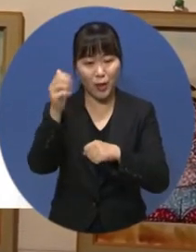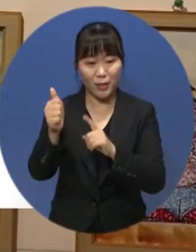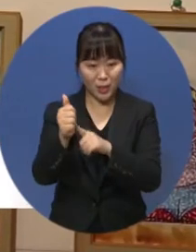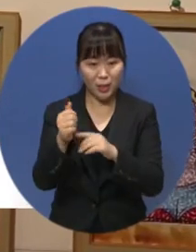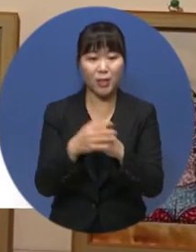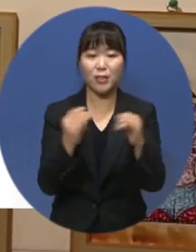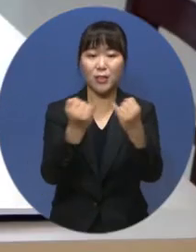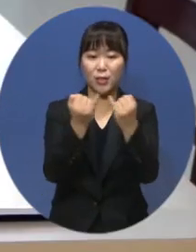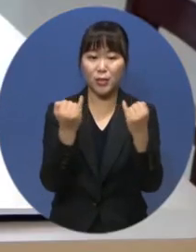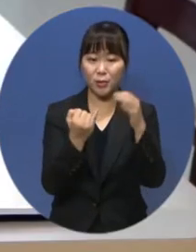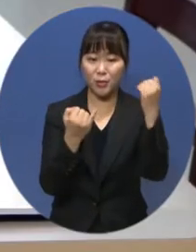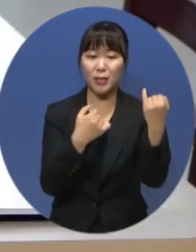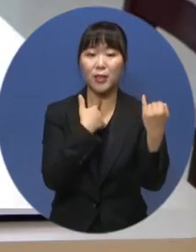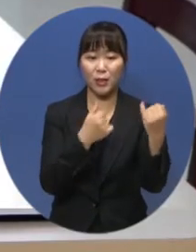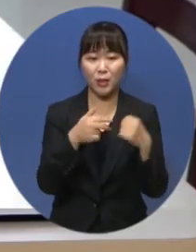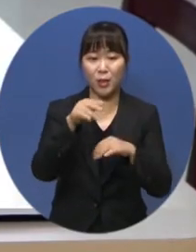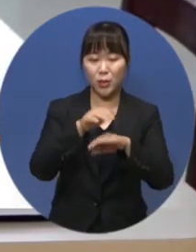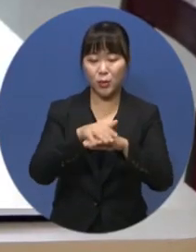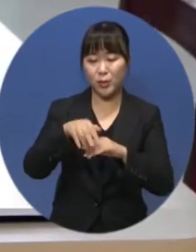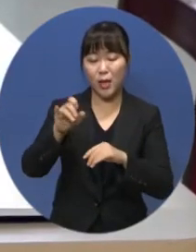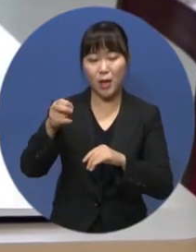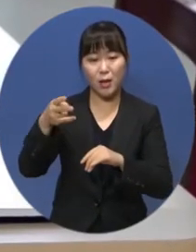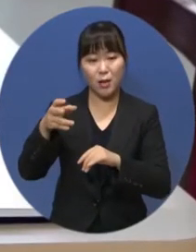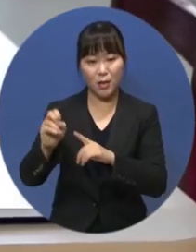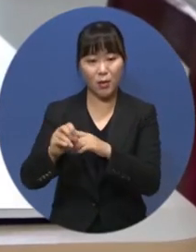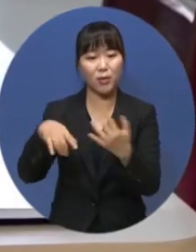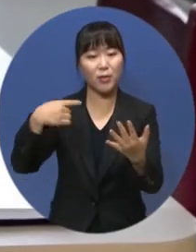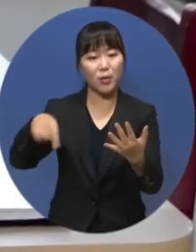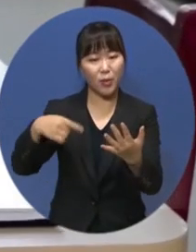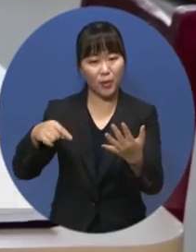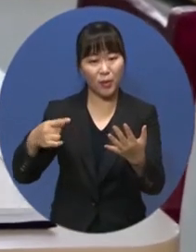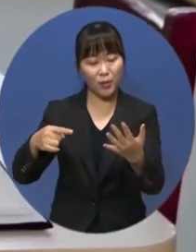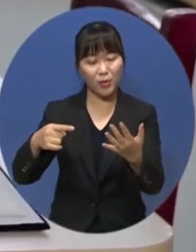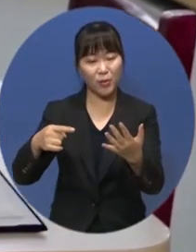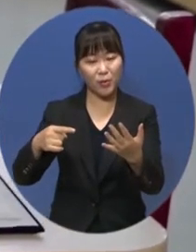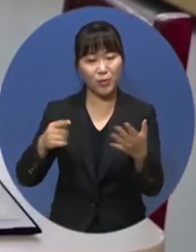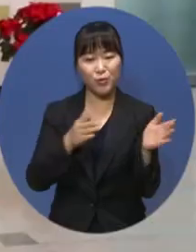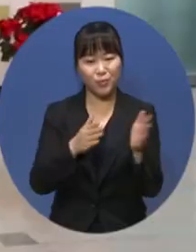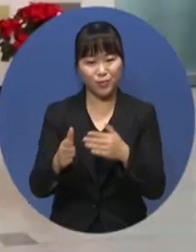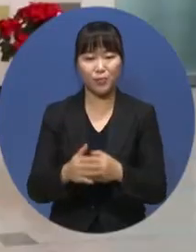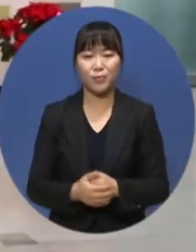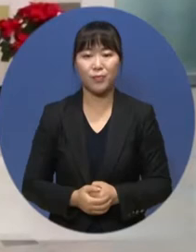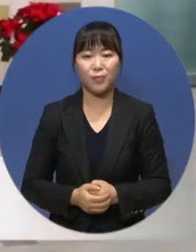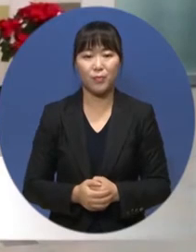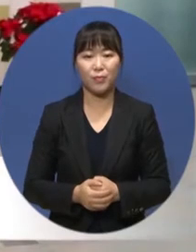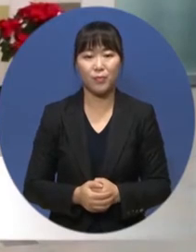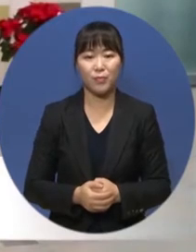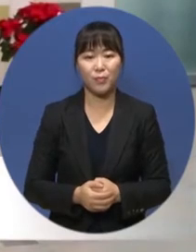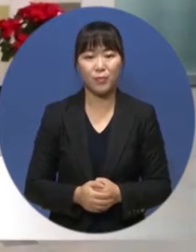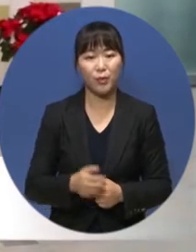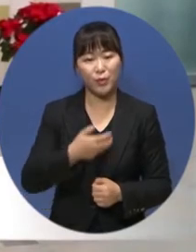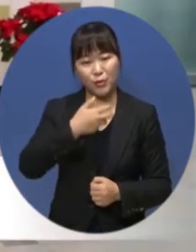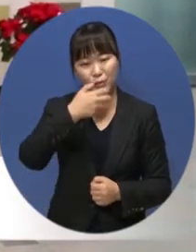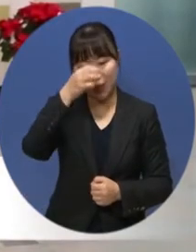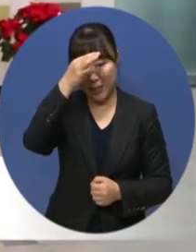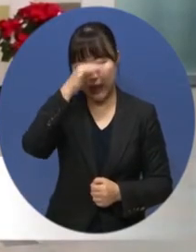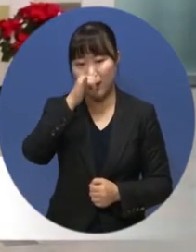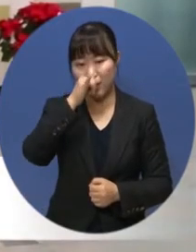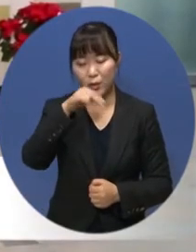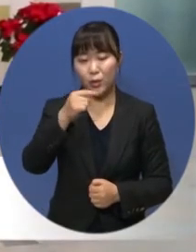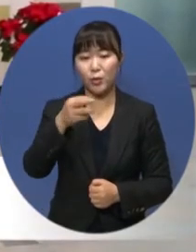여수여성작가회장을 역임한 손차영 작가의 지도 수업으로 이루어졌습니다. 꿈과 기리를 자랑하는